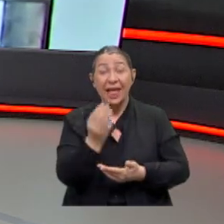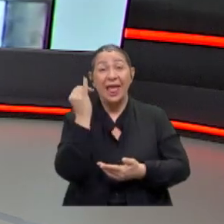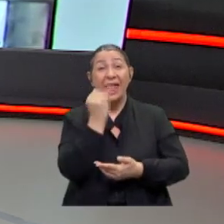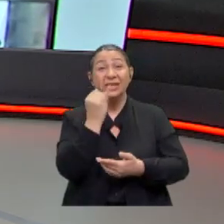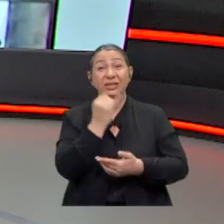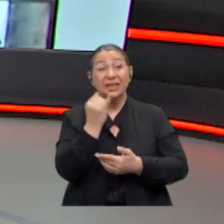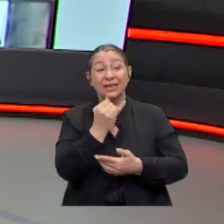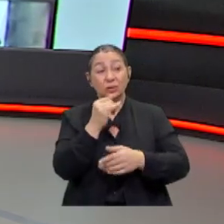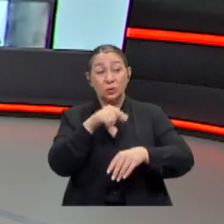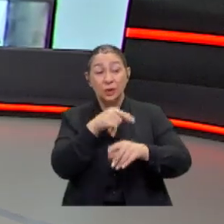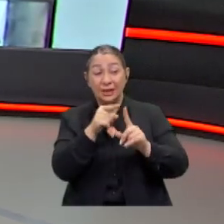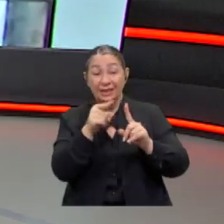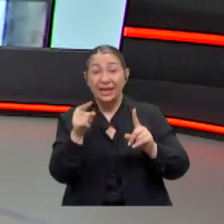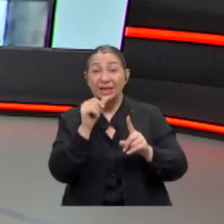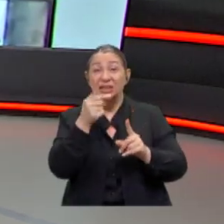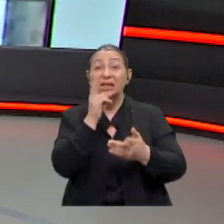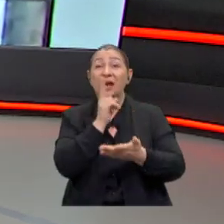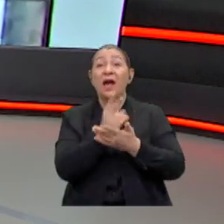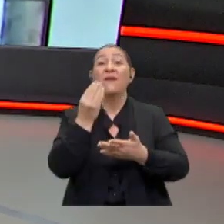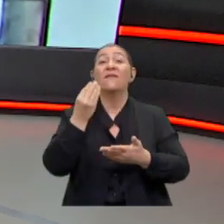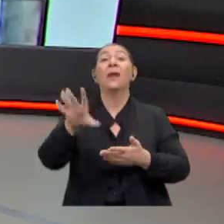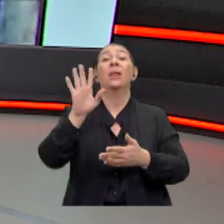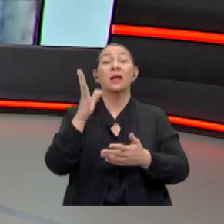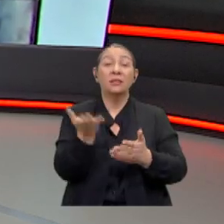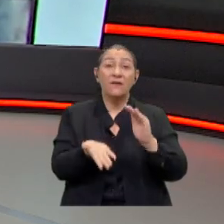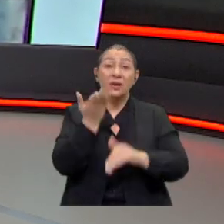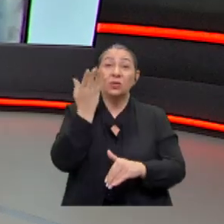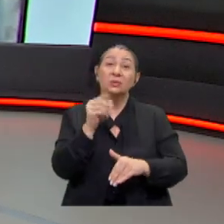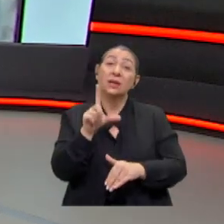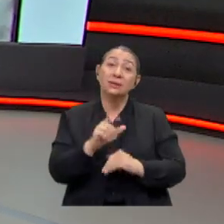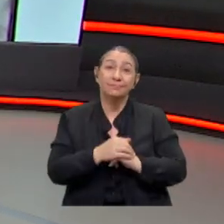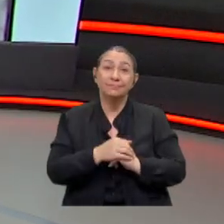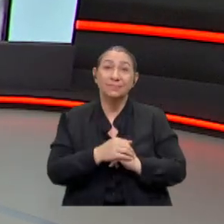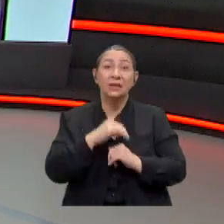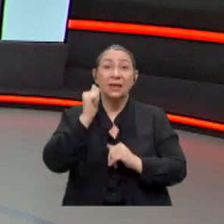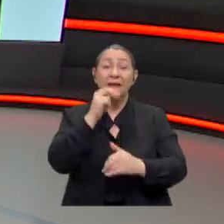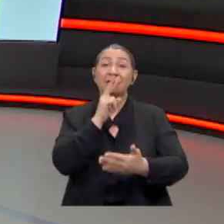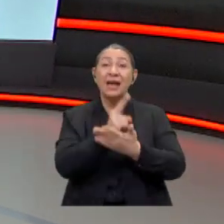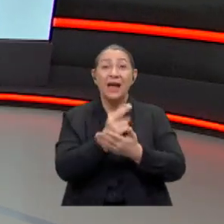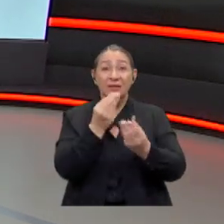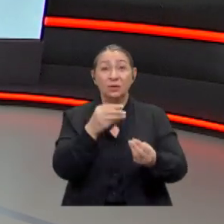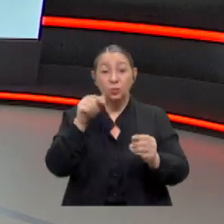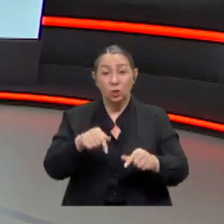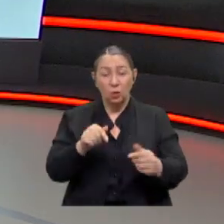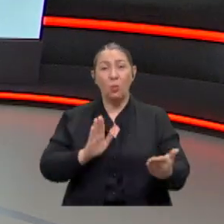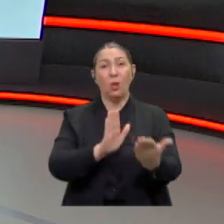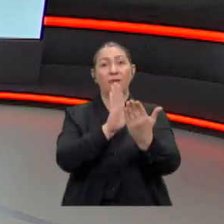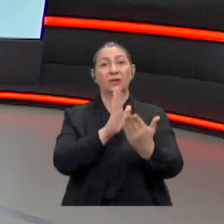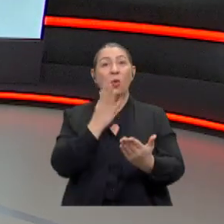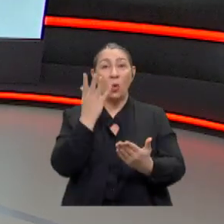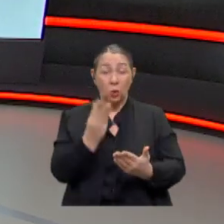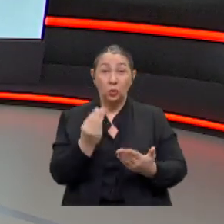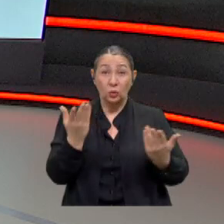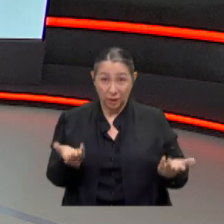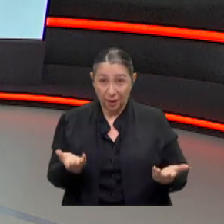eleştiriden aldığı sürenin hiç karar vermeyenlere göre daha fazla olması lazım Yarın karar vericiler bugün muhalefeti